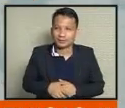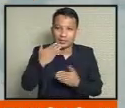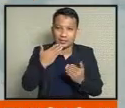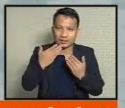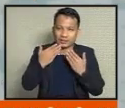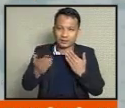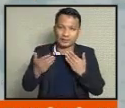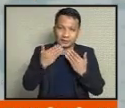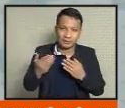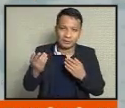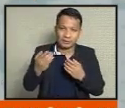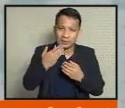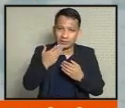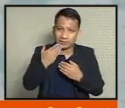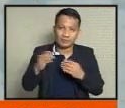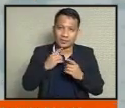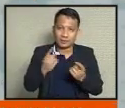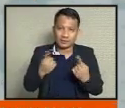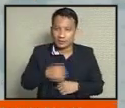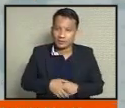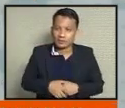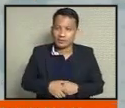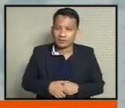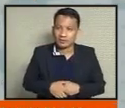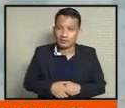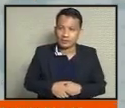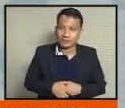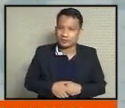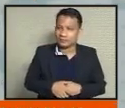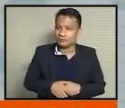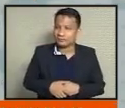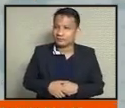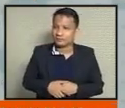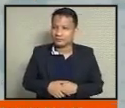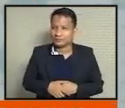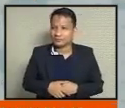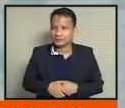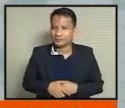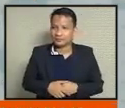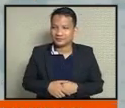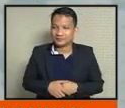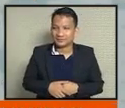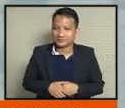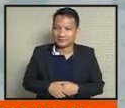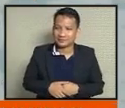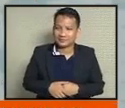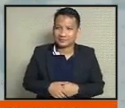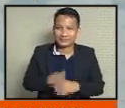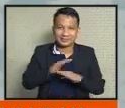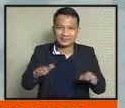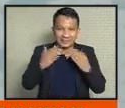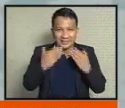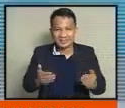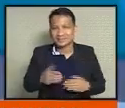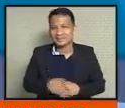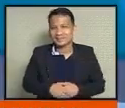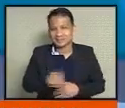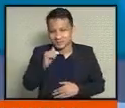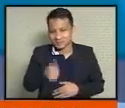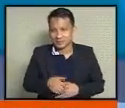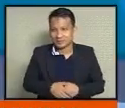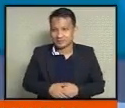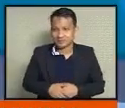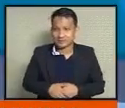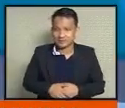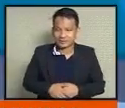you for taking time answering our phone call. You know what I'm saying? All right. Thank you. Sige, bukas sir, na lang, ha? Promise,